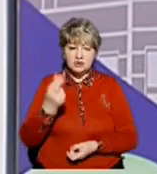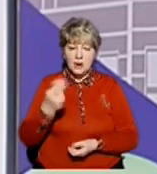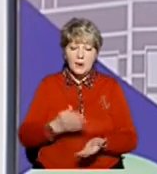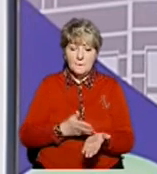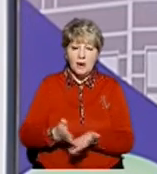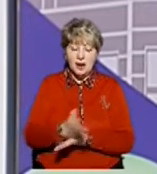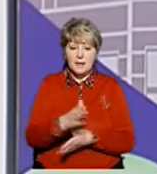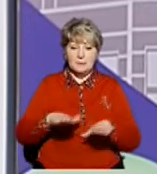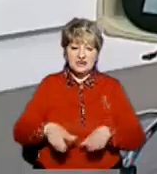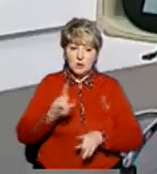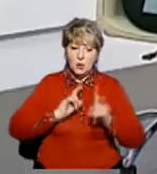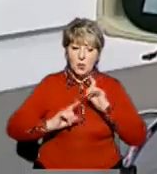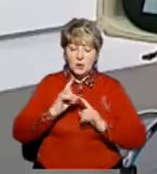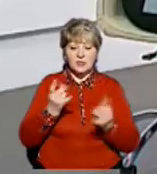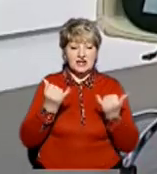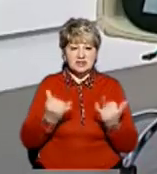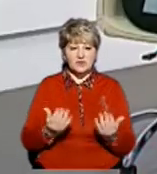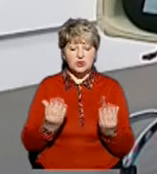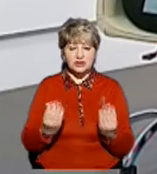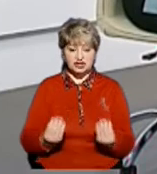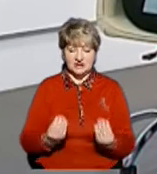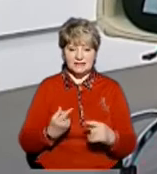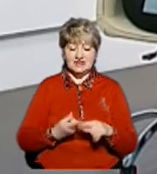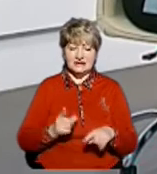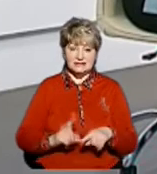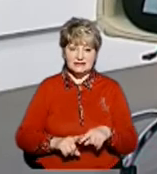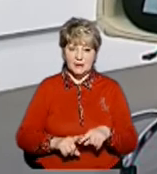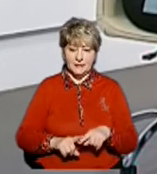соціальної політики міської ради. На сьогоднішній день це